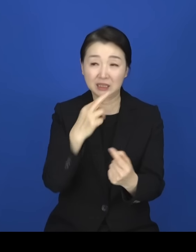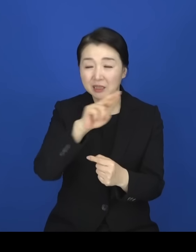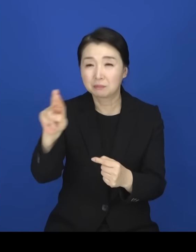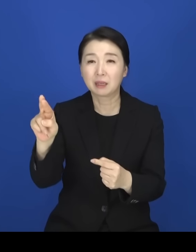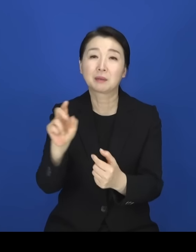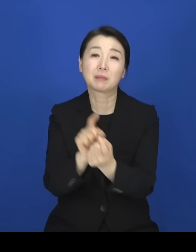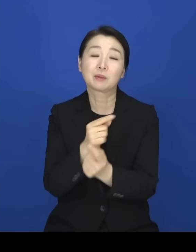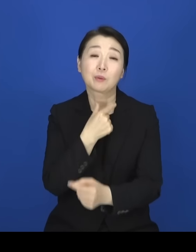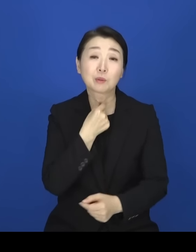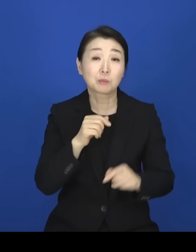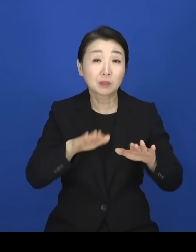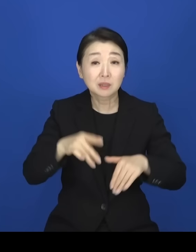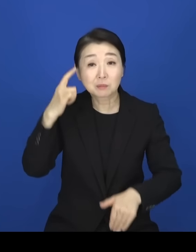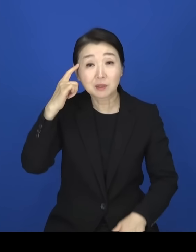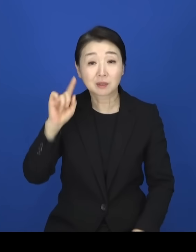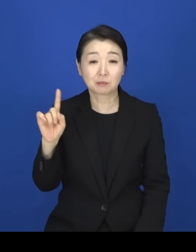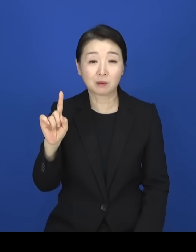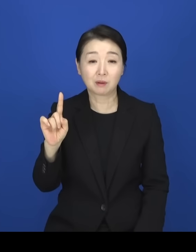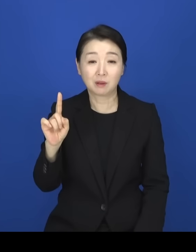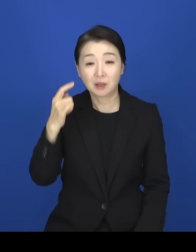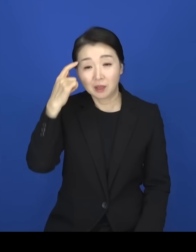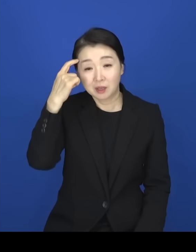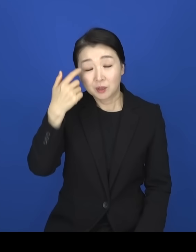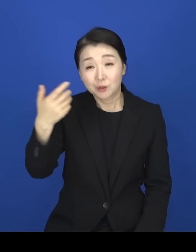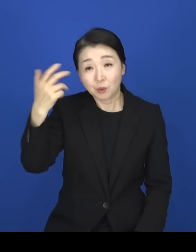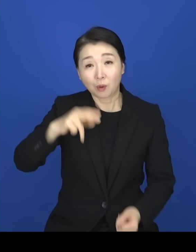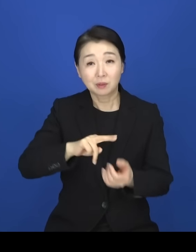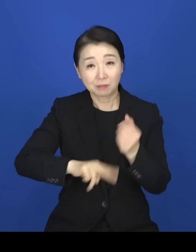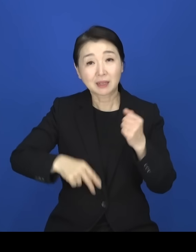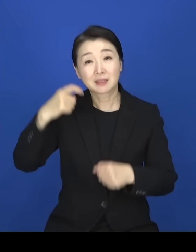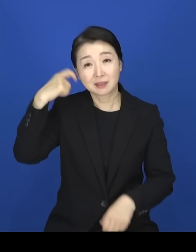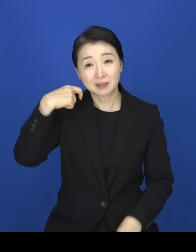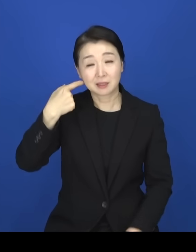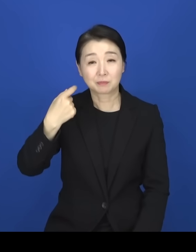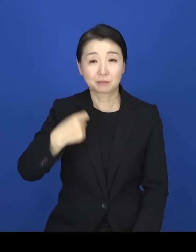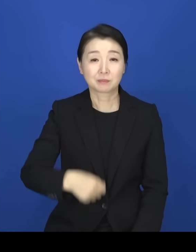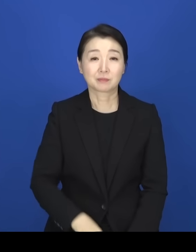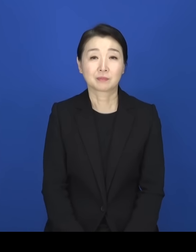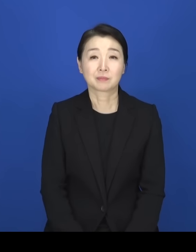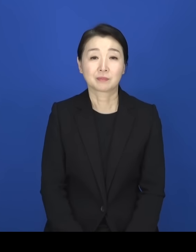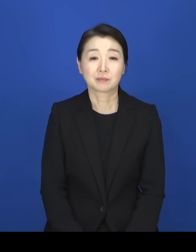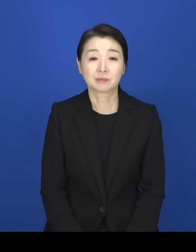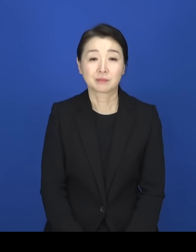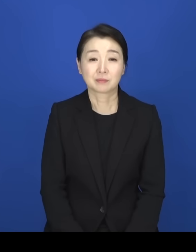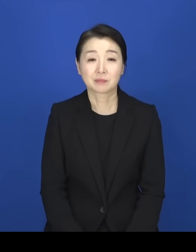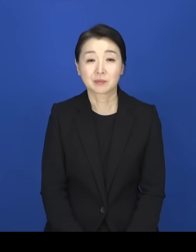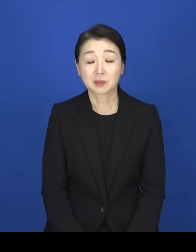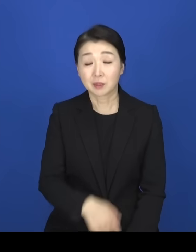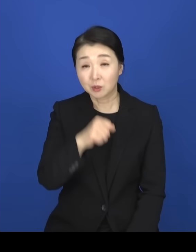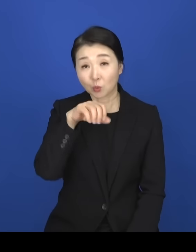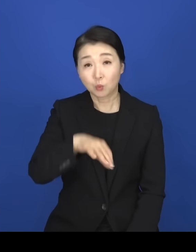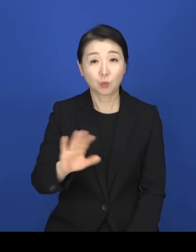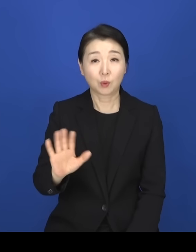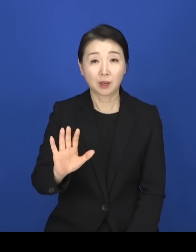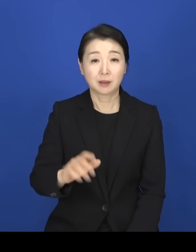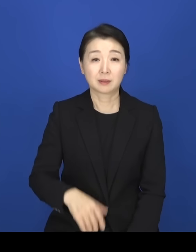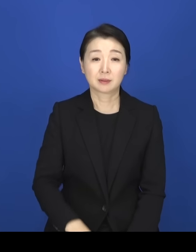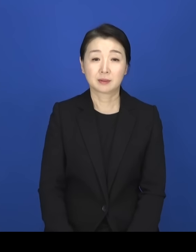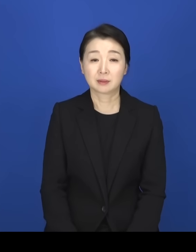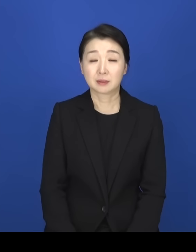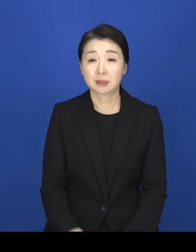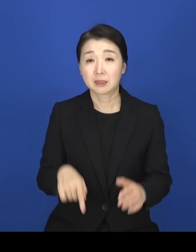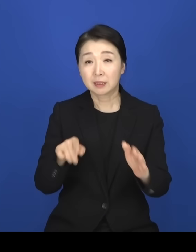쌓으려고. 지금 생각해보면은 영혼을 조금 이렇게 파는 느낌이었어요. 이게 막 좋은 자리가 아닌데 맞아, 맞아.